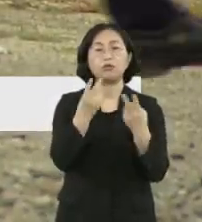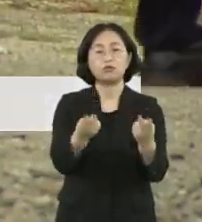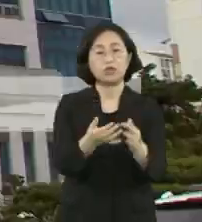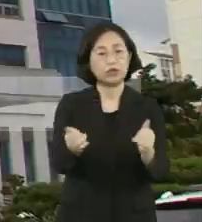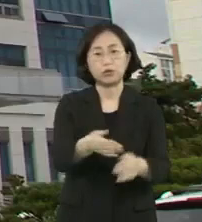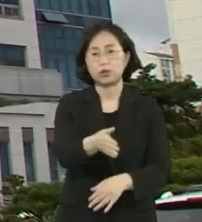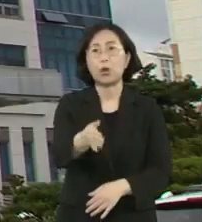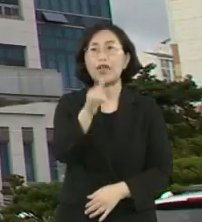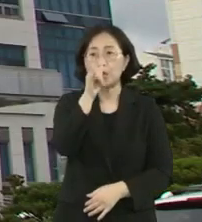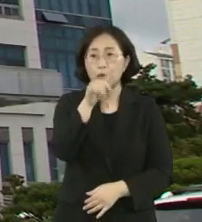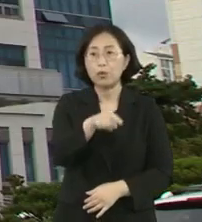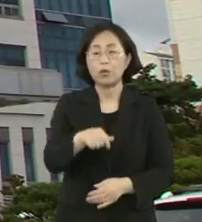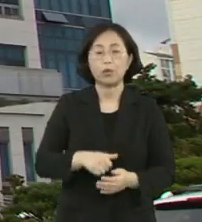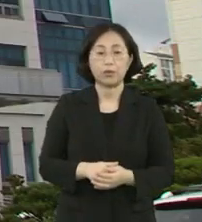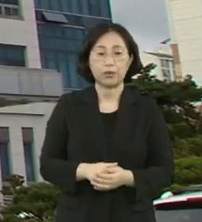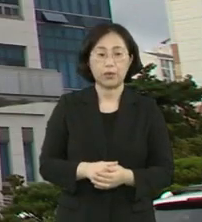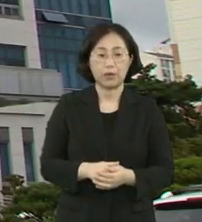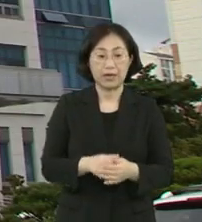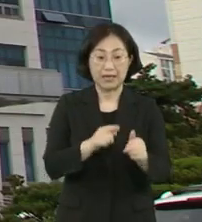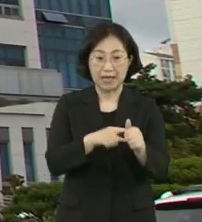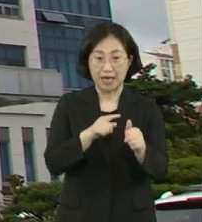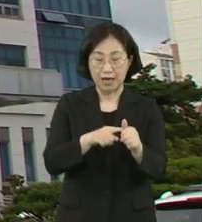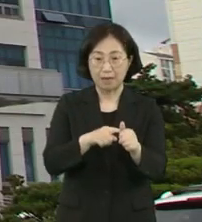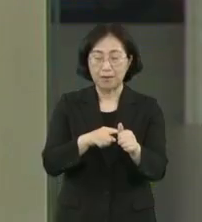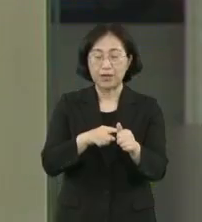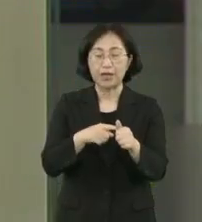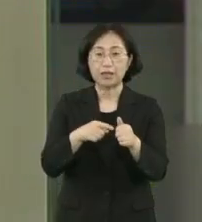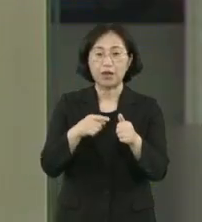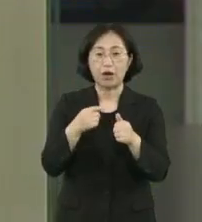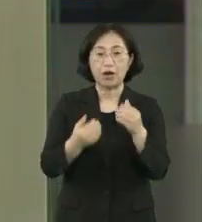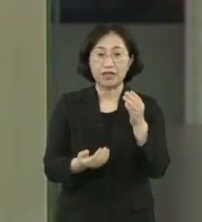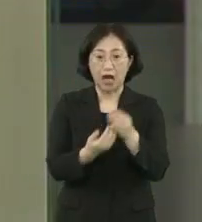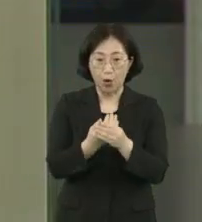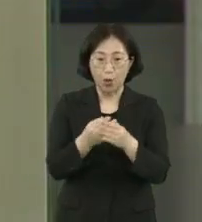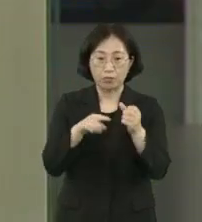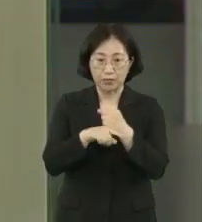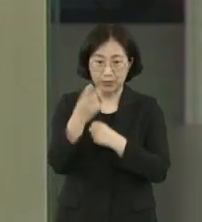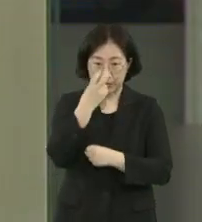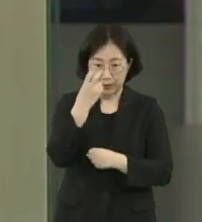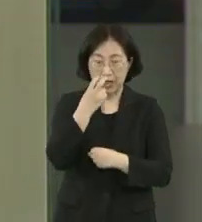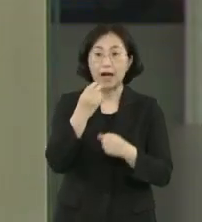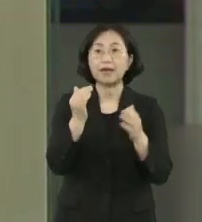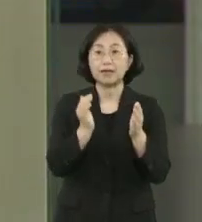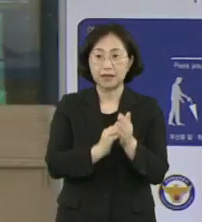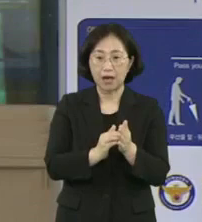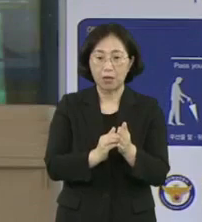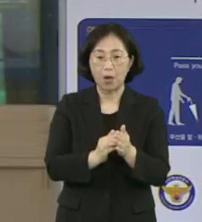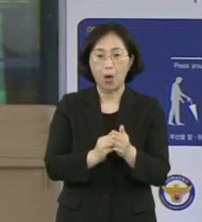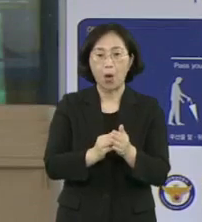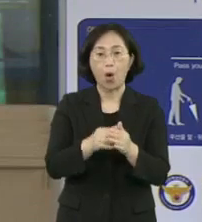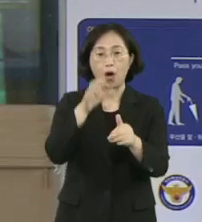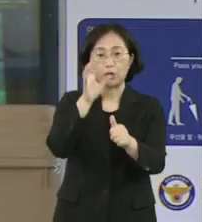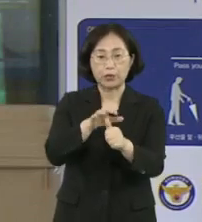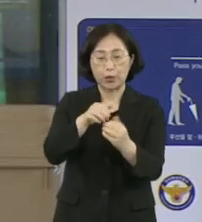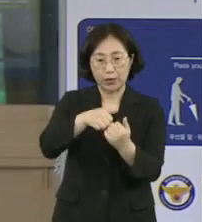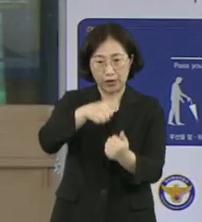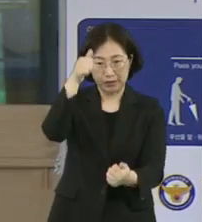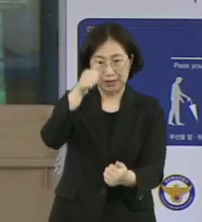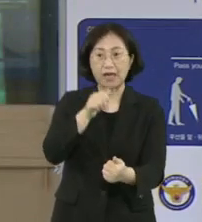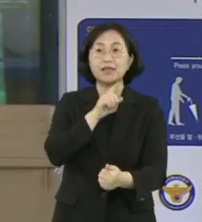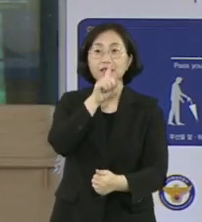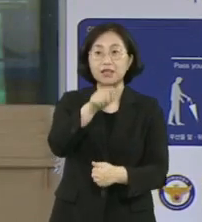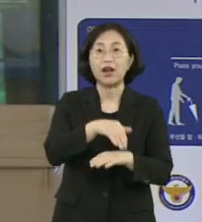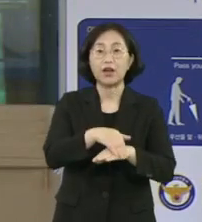자고. 경찰은 A씨를 상대로 정확한 범행 동기와 사건 경위 조사를 마치는 대로 구속영장을 신청할